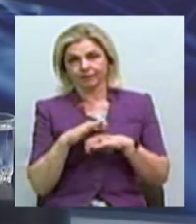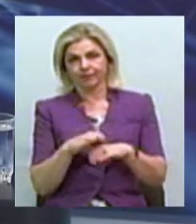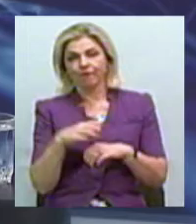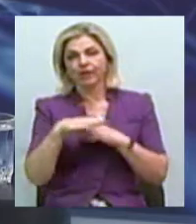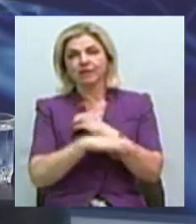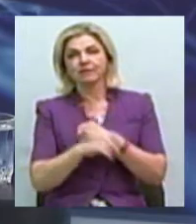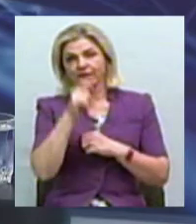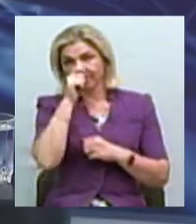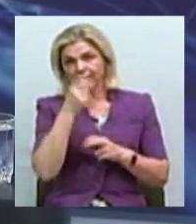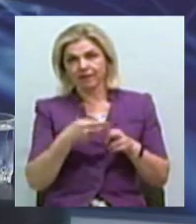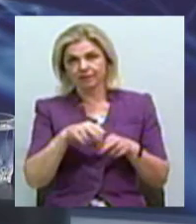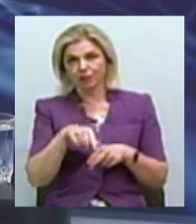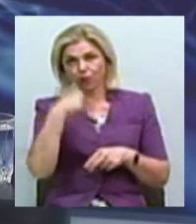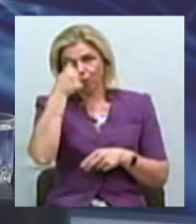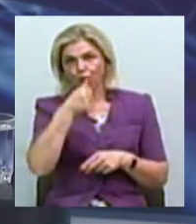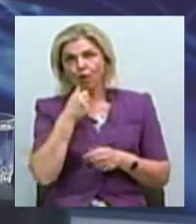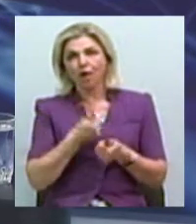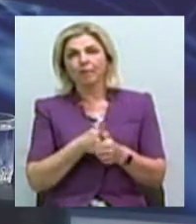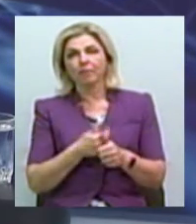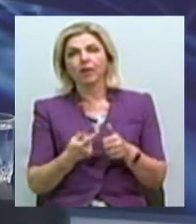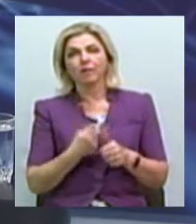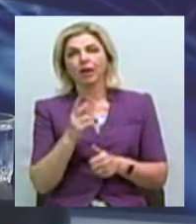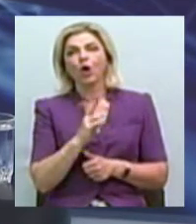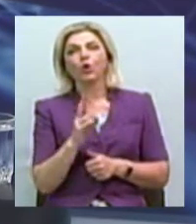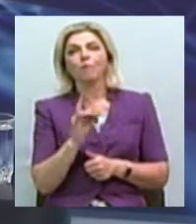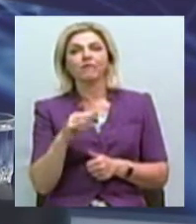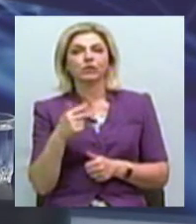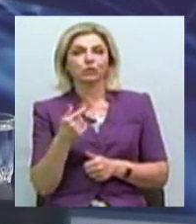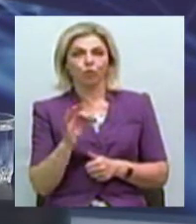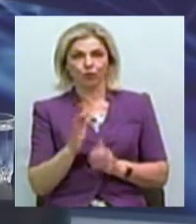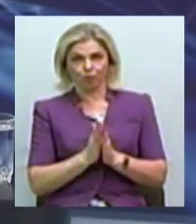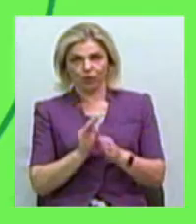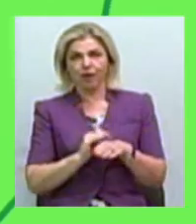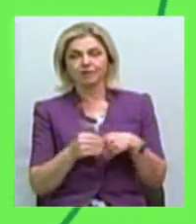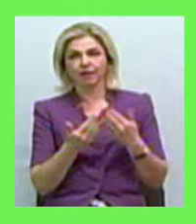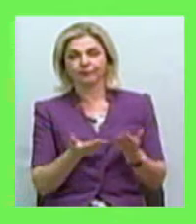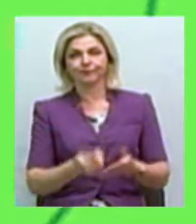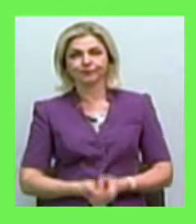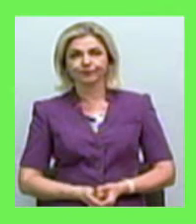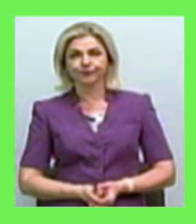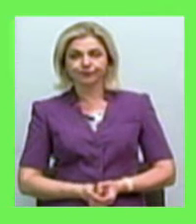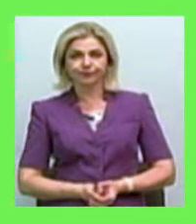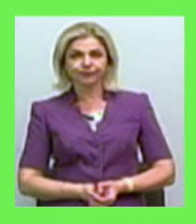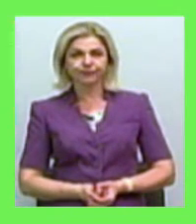наприкінці квітня цього року в бібліотеці імені Кропивницького. Будь ласка.